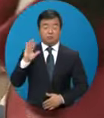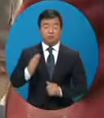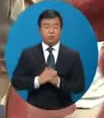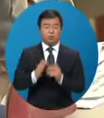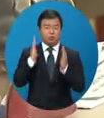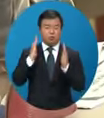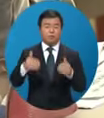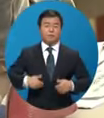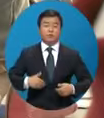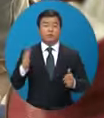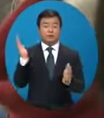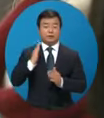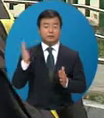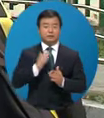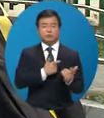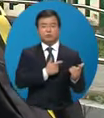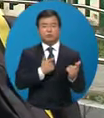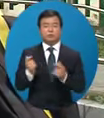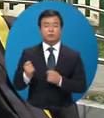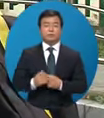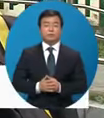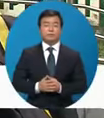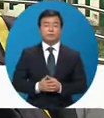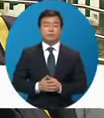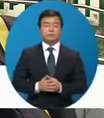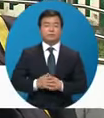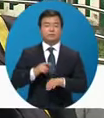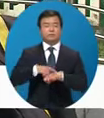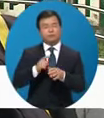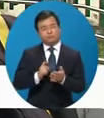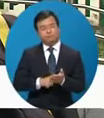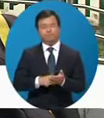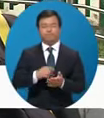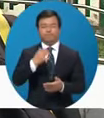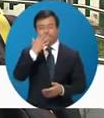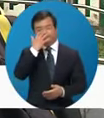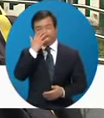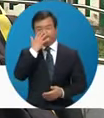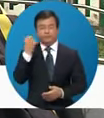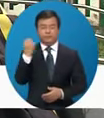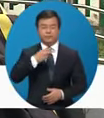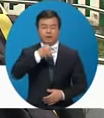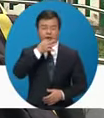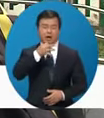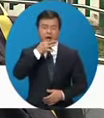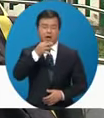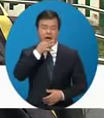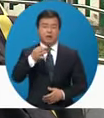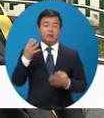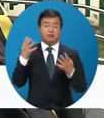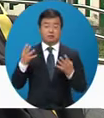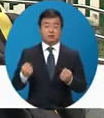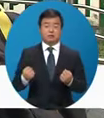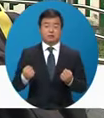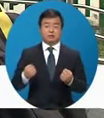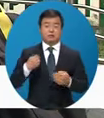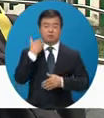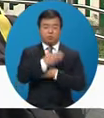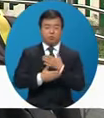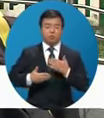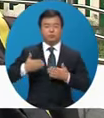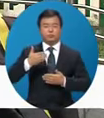수험생들에게도 예외는 아닙니다. 저희 마음도 싱숭생숭하고 감기도 많이 걸리고 하니까